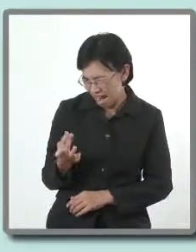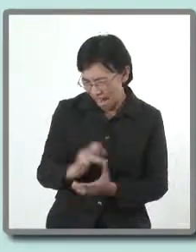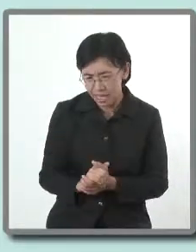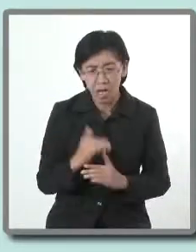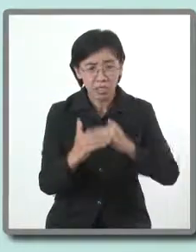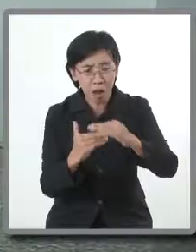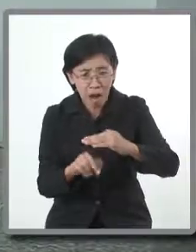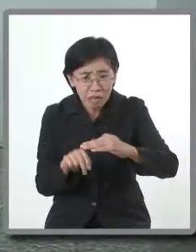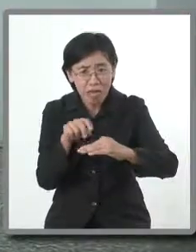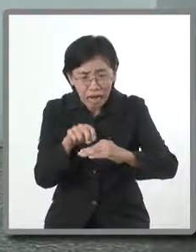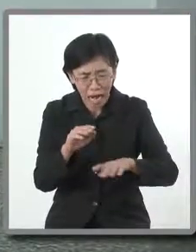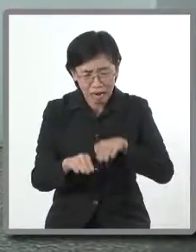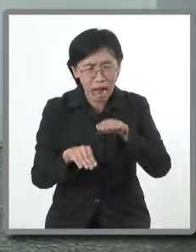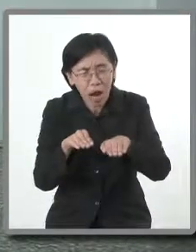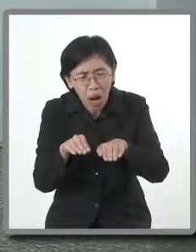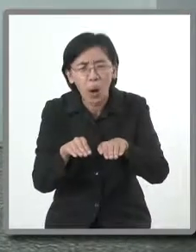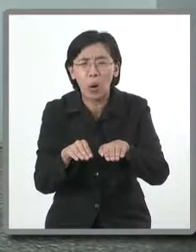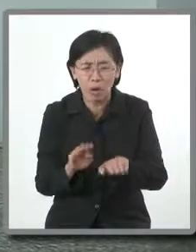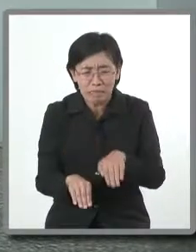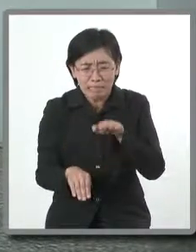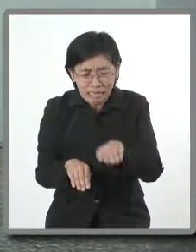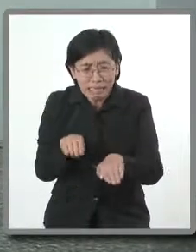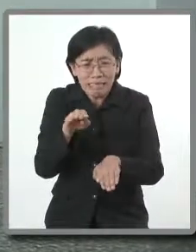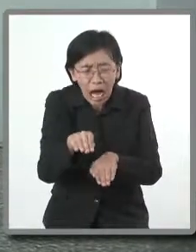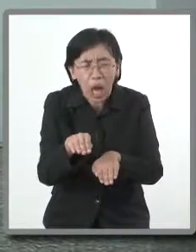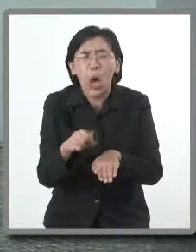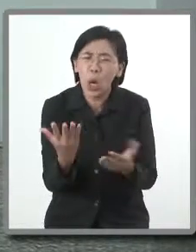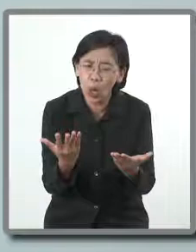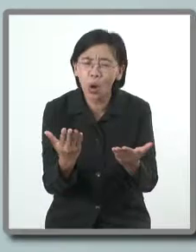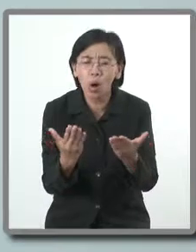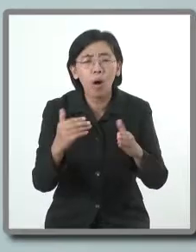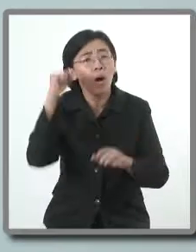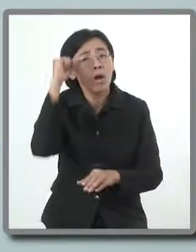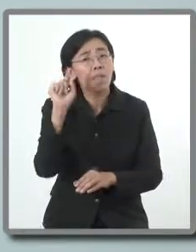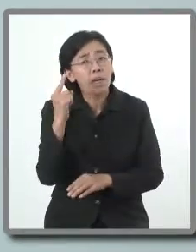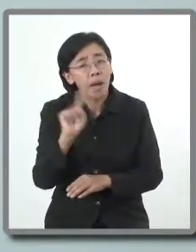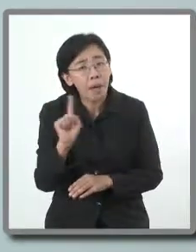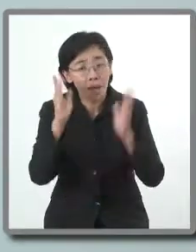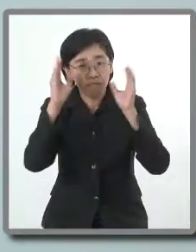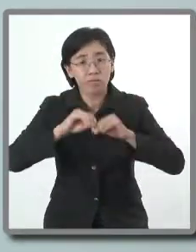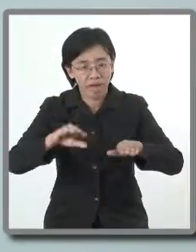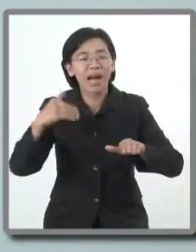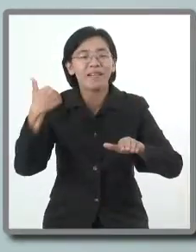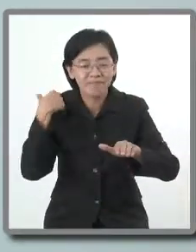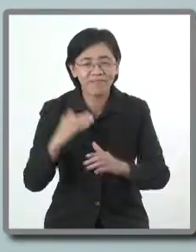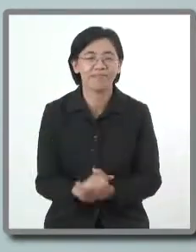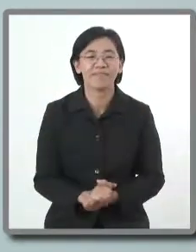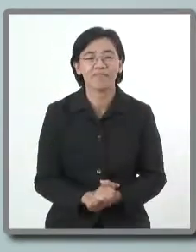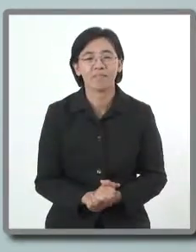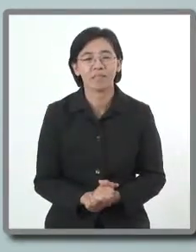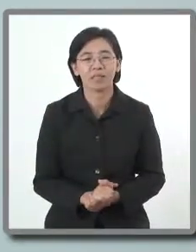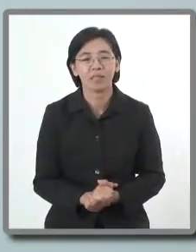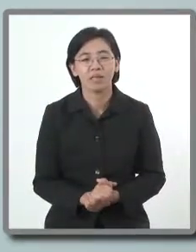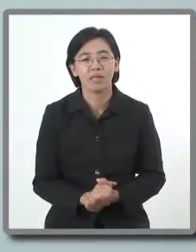ขึ้นเพราะฉะนั้นรถเมล์รูปแบบใหม่ประชาชนต้องรับทราบว่าเป็นยังไง แล้วก็สำหรับพี่น้องประชาชน